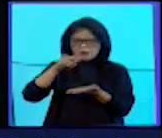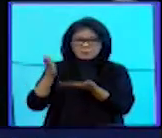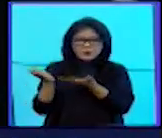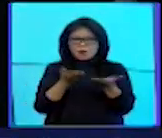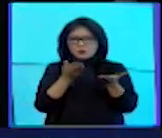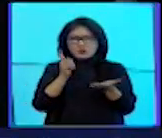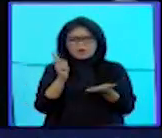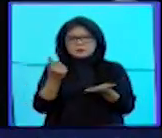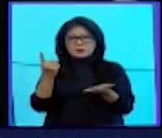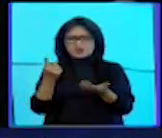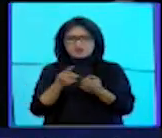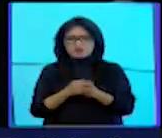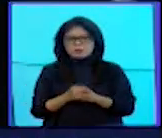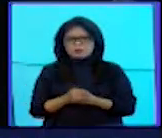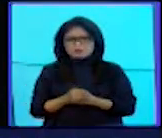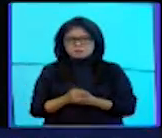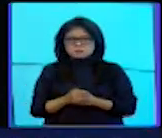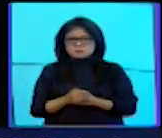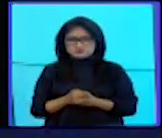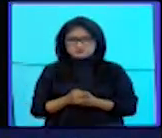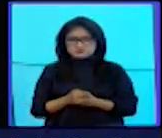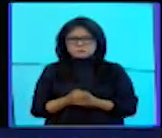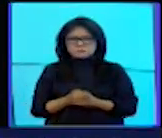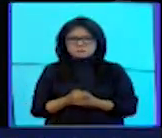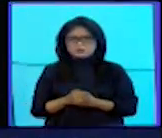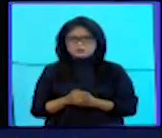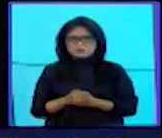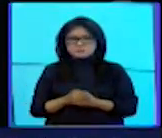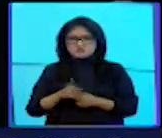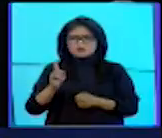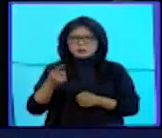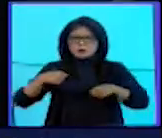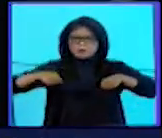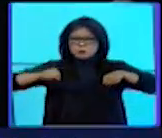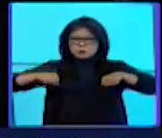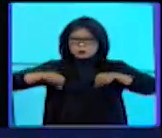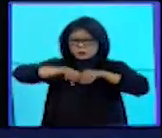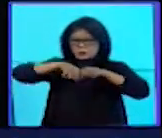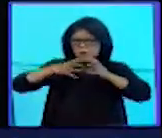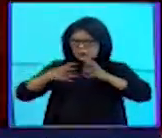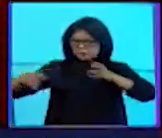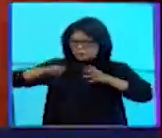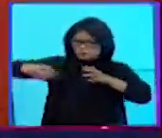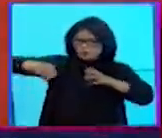antara mereka. Kemudian ada juga yang memang karena kenal potnya bising, ya, dan diajak untuk bubar tidak mau.